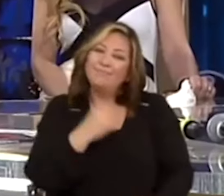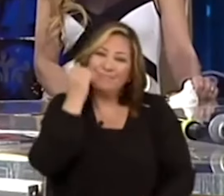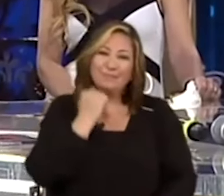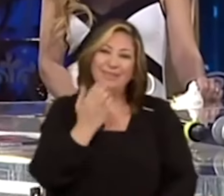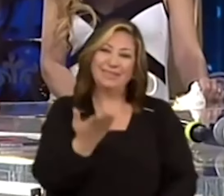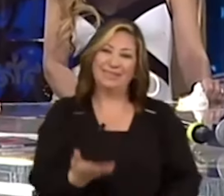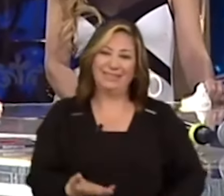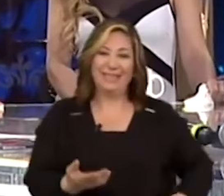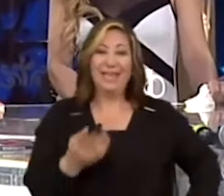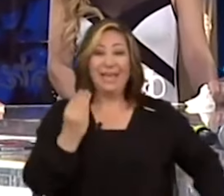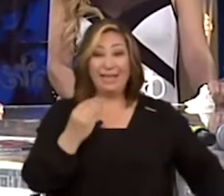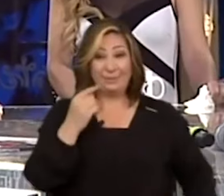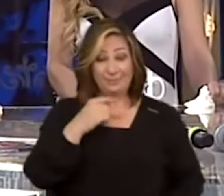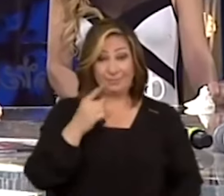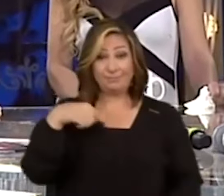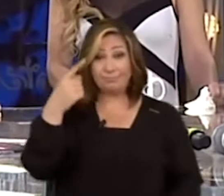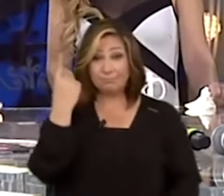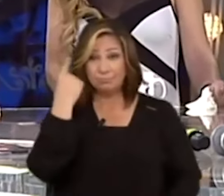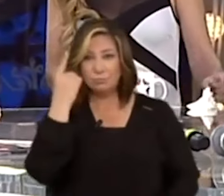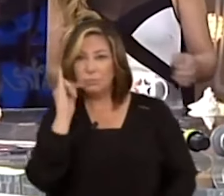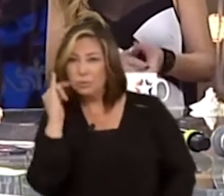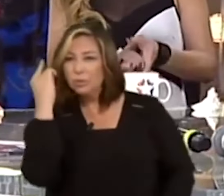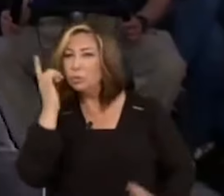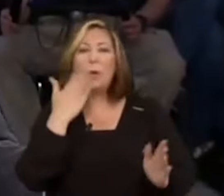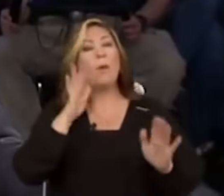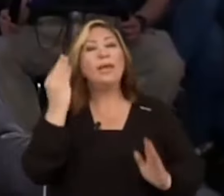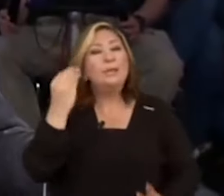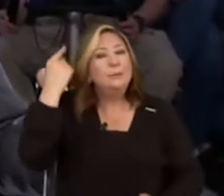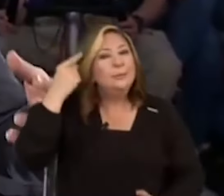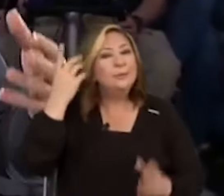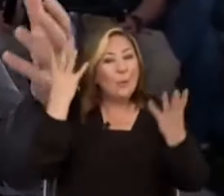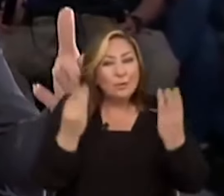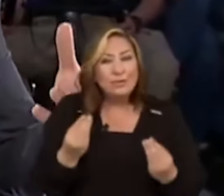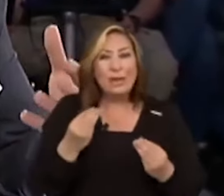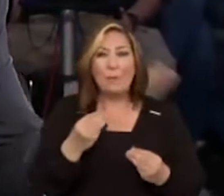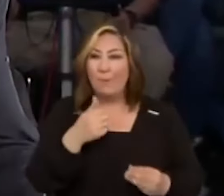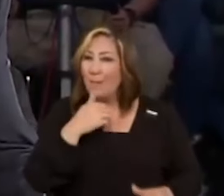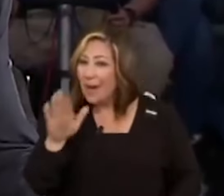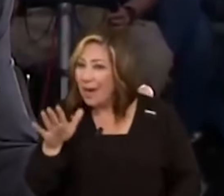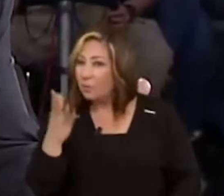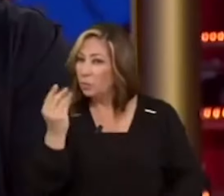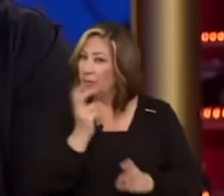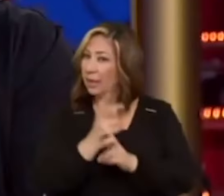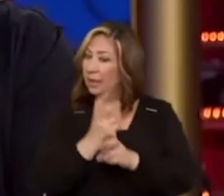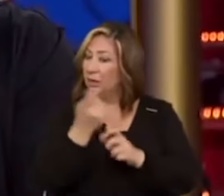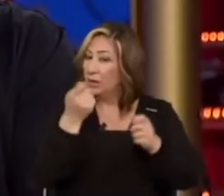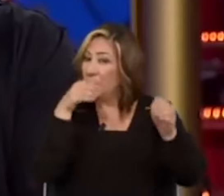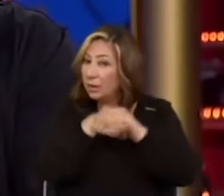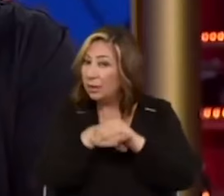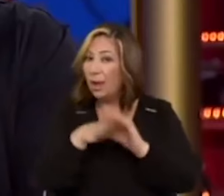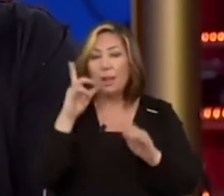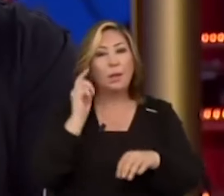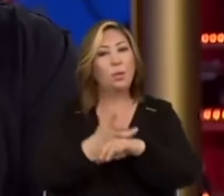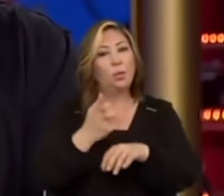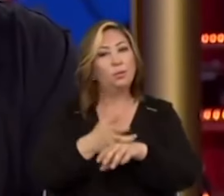olur. Yani iyi niyetle, arkada başka bir niyet olmadan olur. Çünkü yani iyi niyetle olunca baba o kadar tehlikeli işlere girdin ki hakikaten